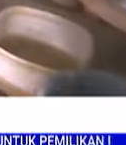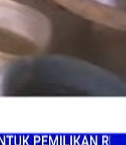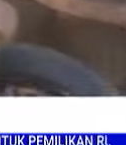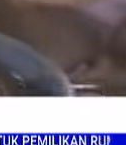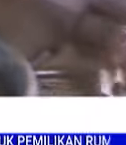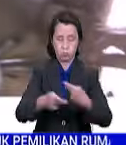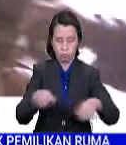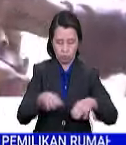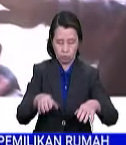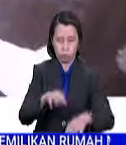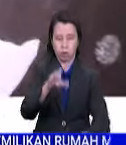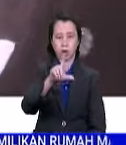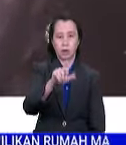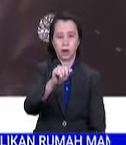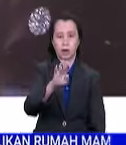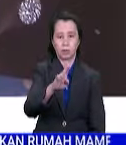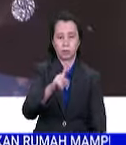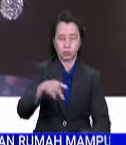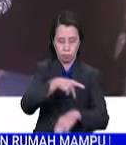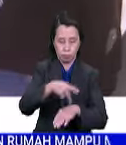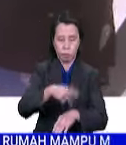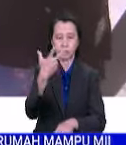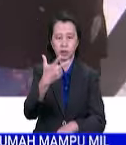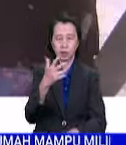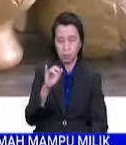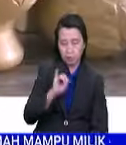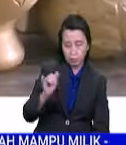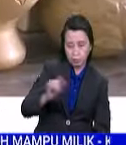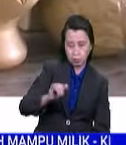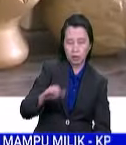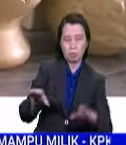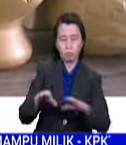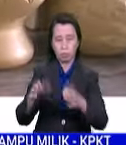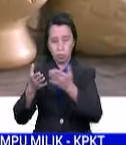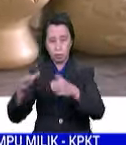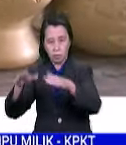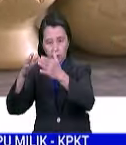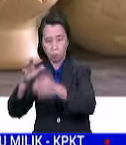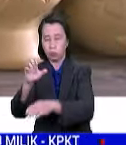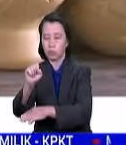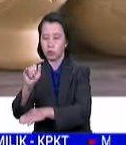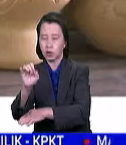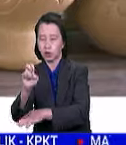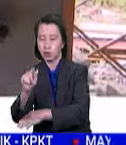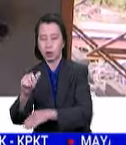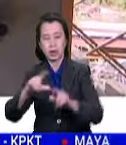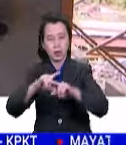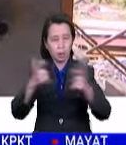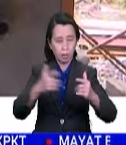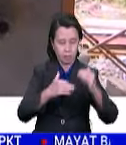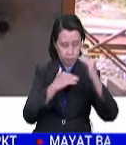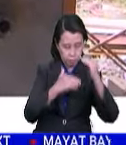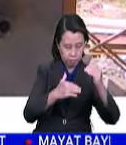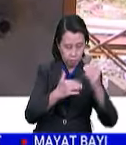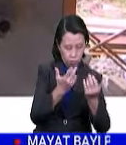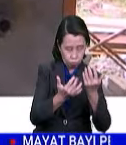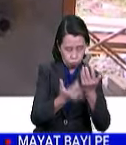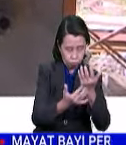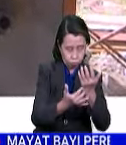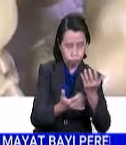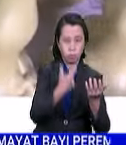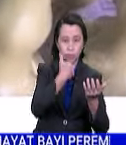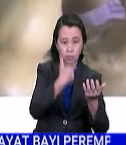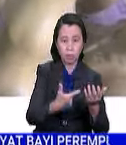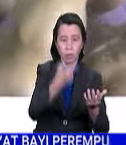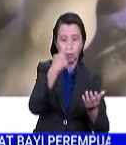Proses penghasilan labu Pulau Tiga hampir sama dengan proses membuat labu sayung. Perbezaannya, tempoh pembakaran yang lebih